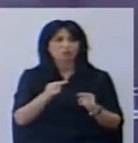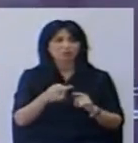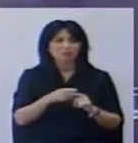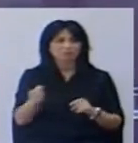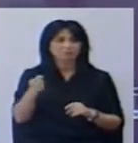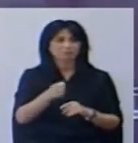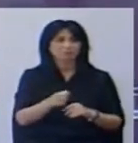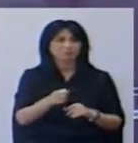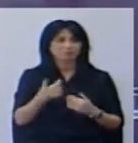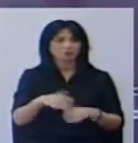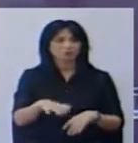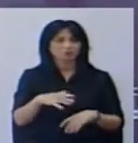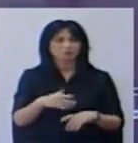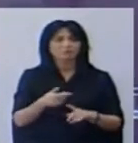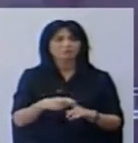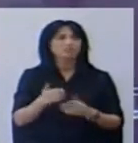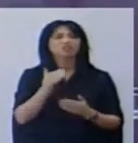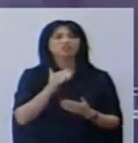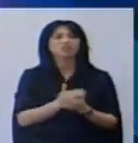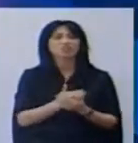დროს გასხვისებული.